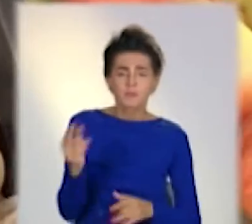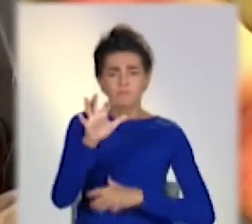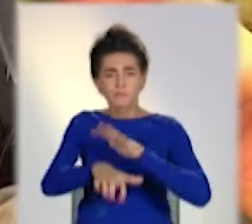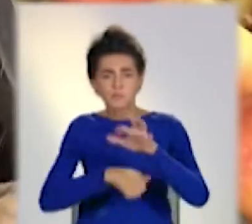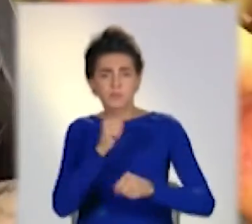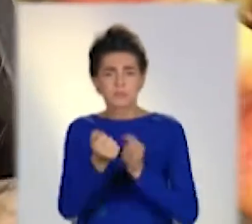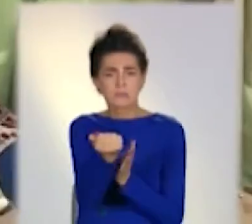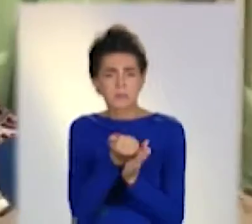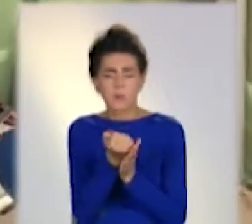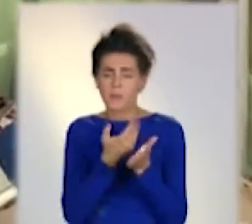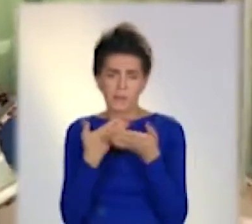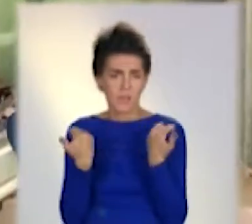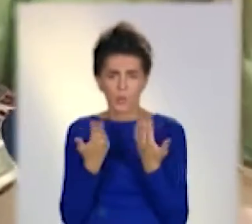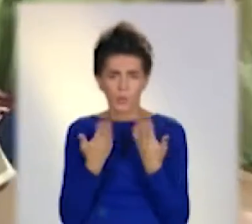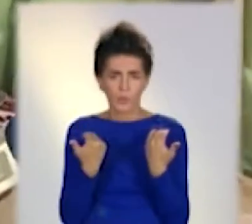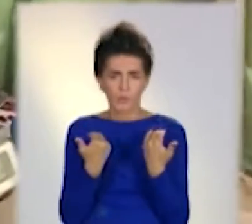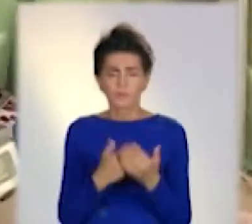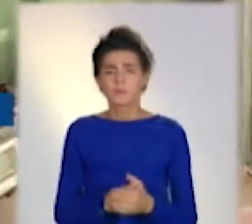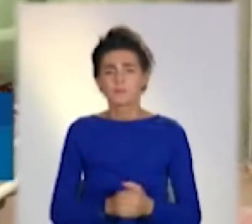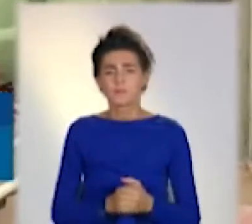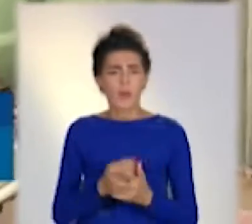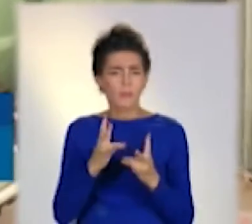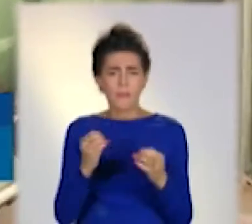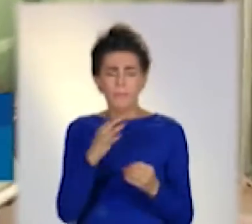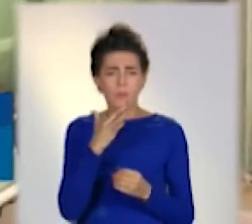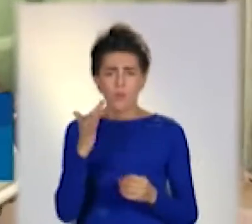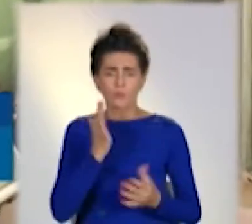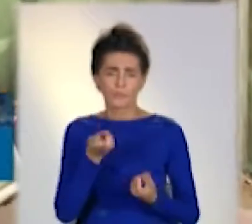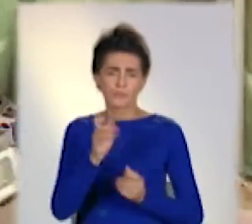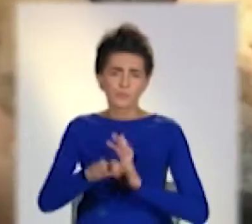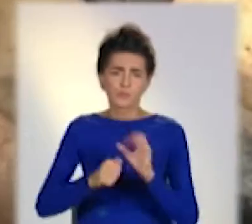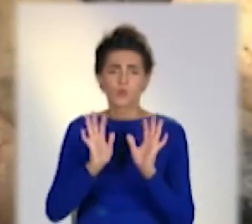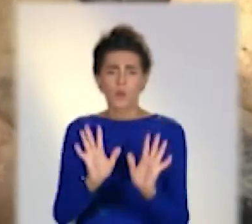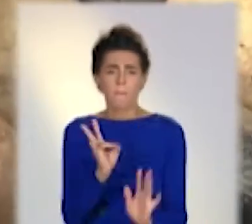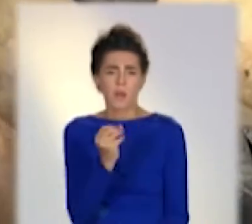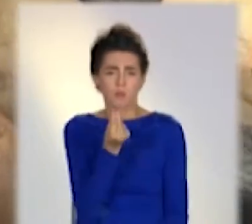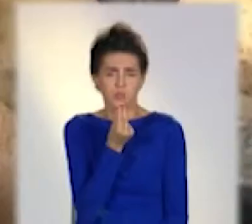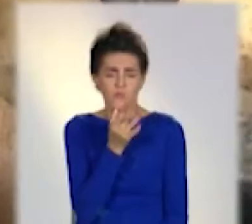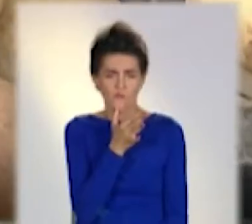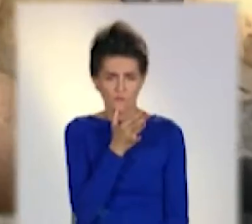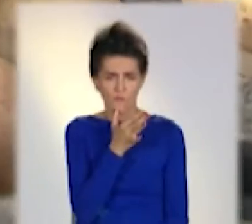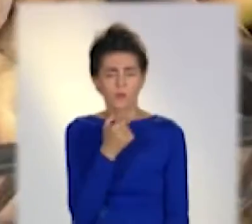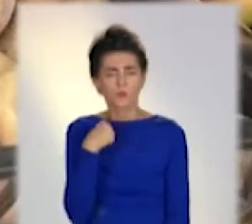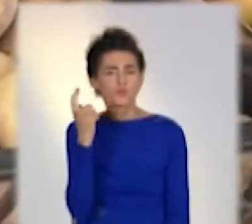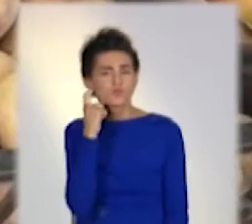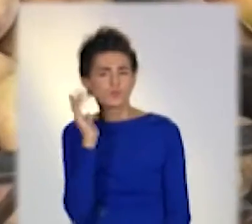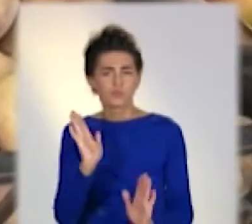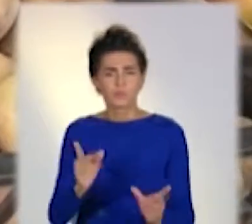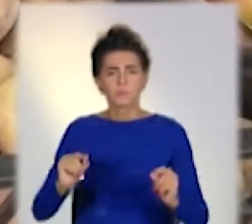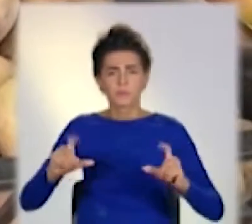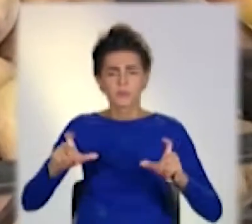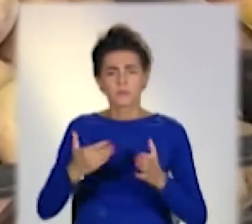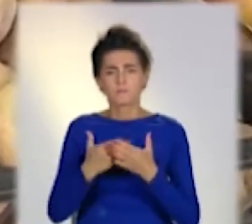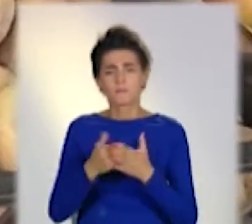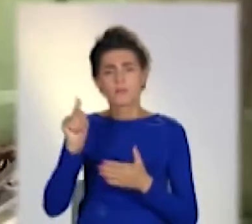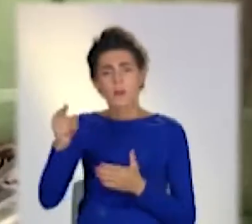не скуповують. Люди не дуже багато набирають картошки. Беруть зараз, як тільки покушать. Я слышу, будуть дорожати, тому що там